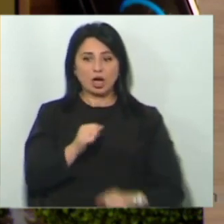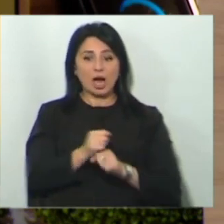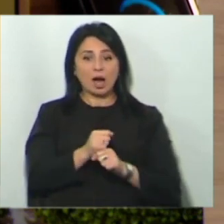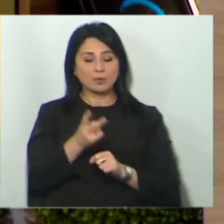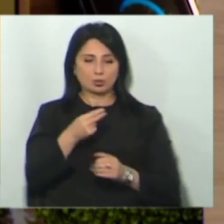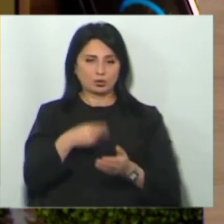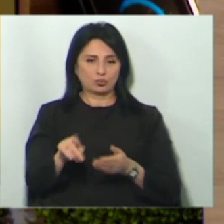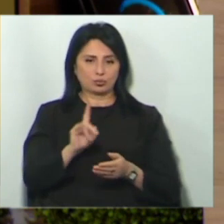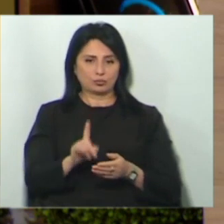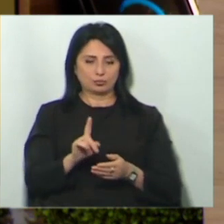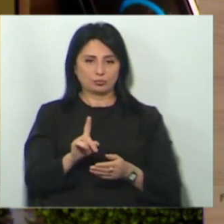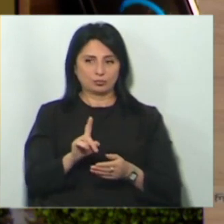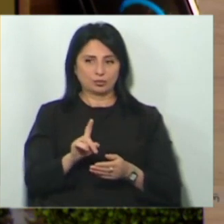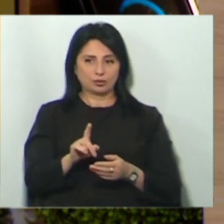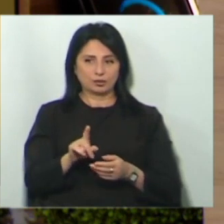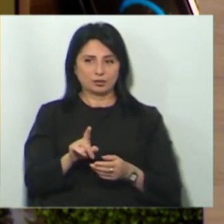აფთიაქში უნდა იყოს